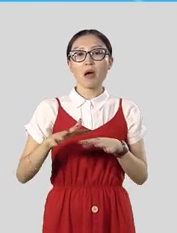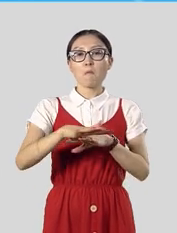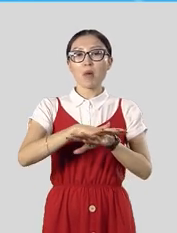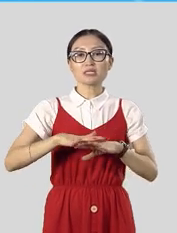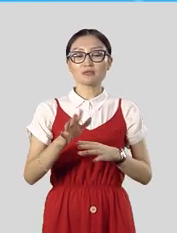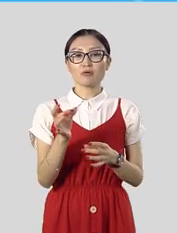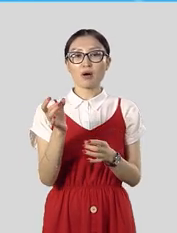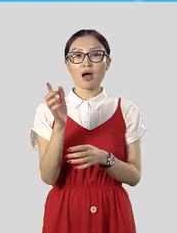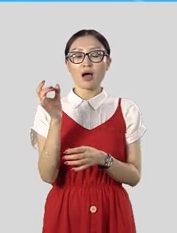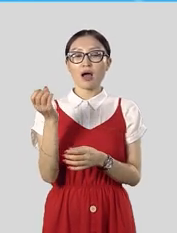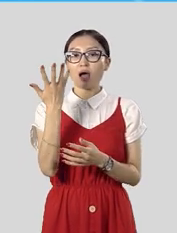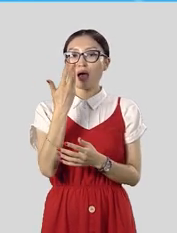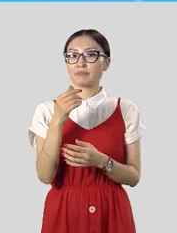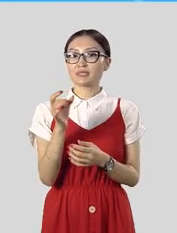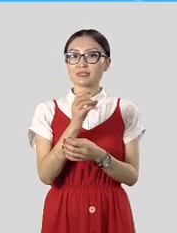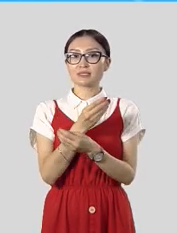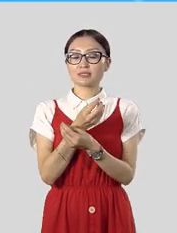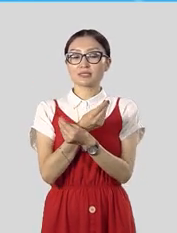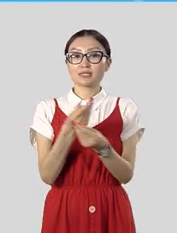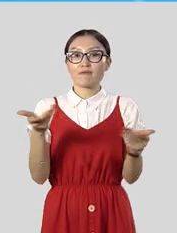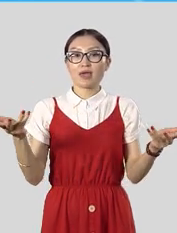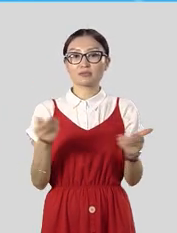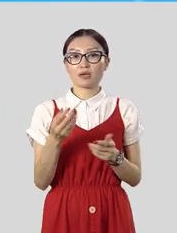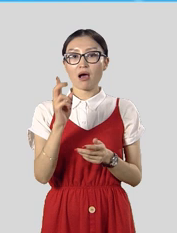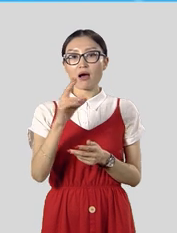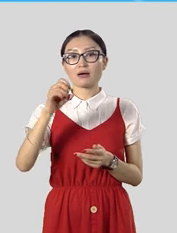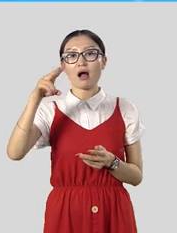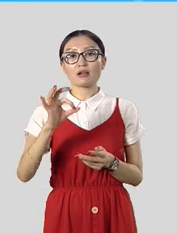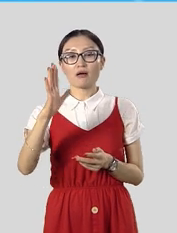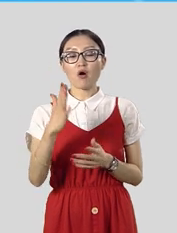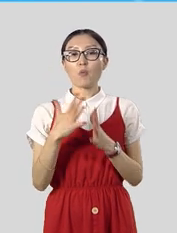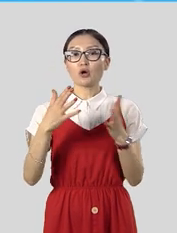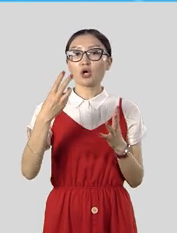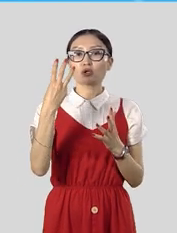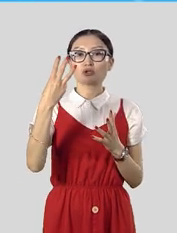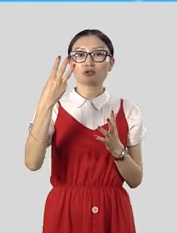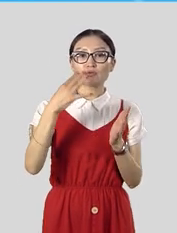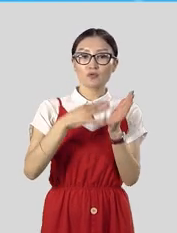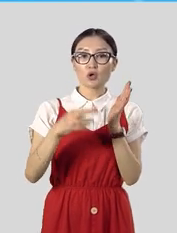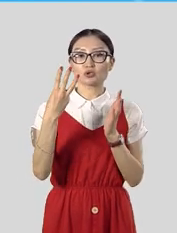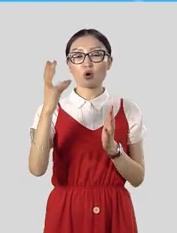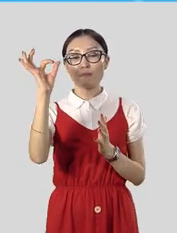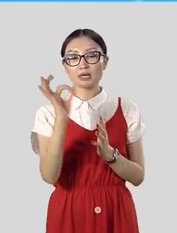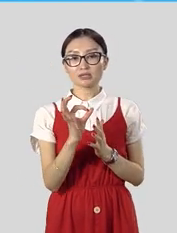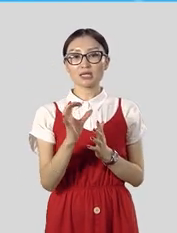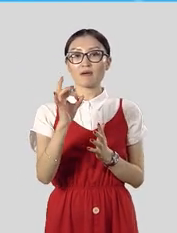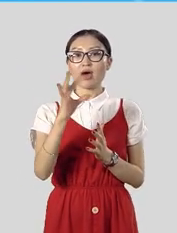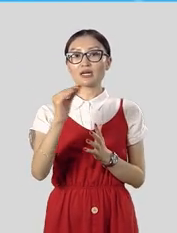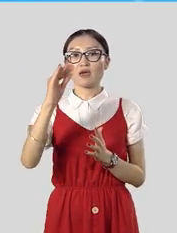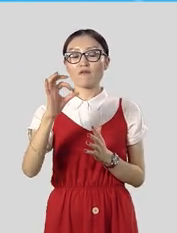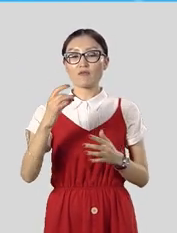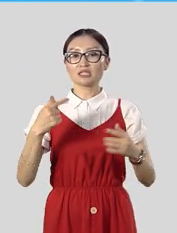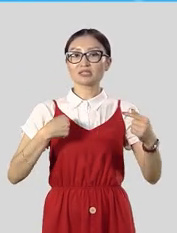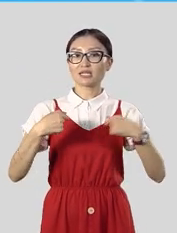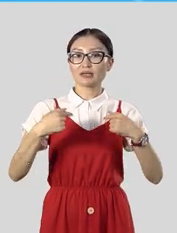обесцвечиванию кораллов. Ученые посчитали, что более 93% коралловых рифов в настоящее время